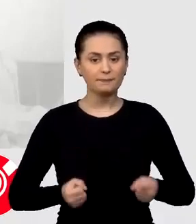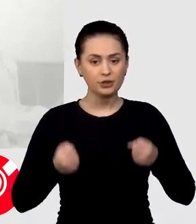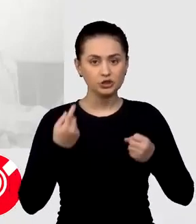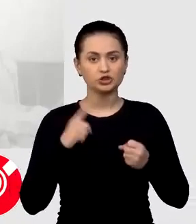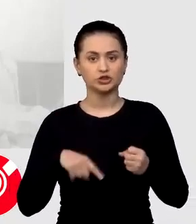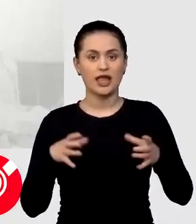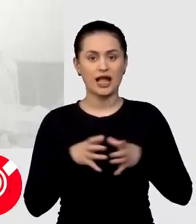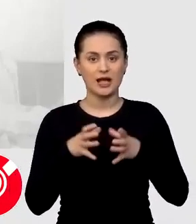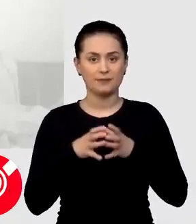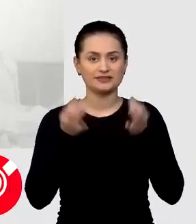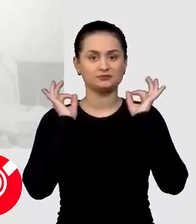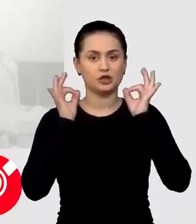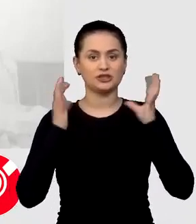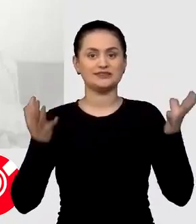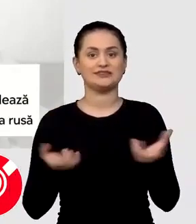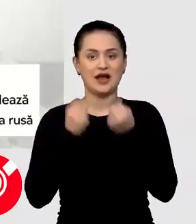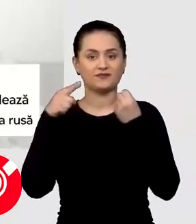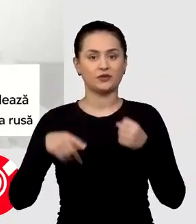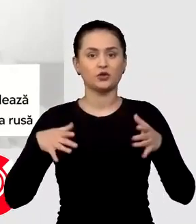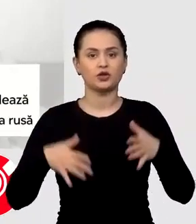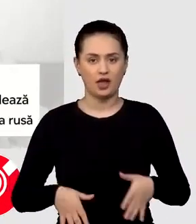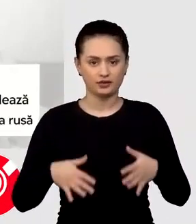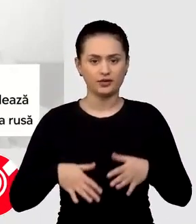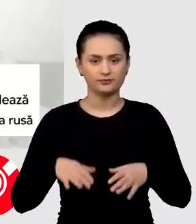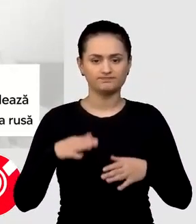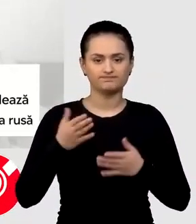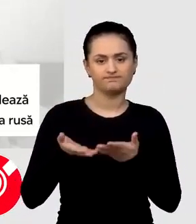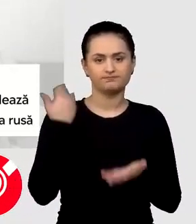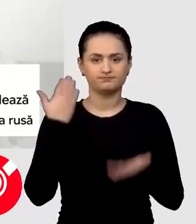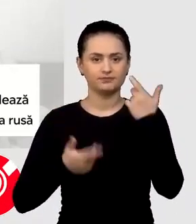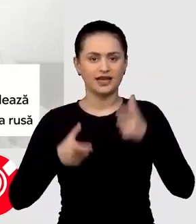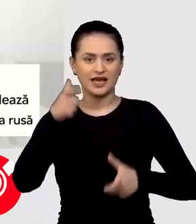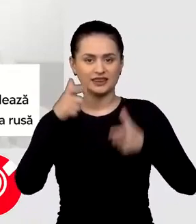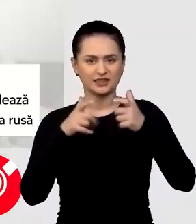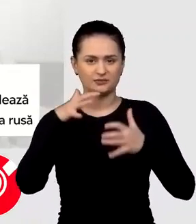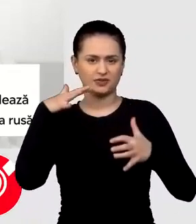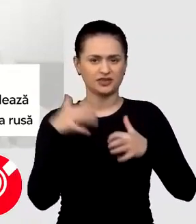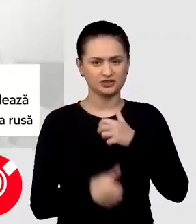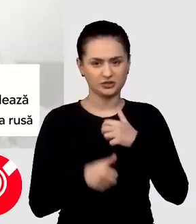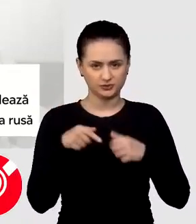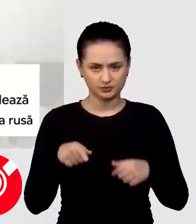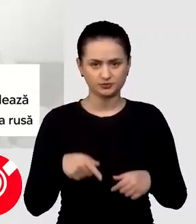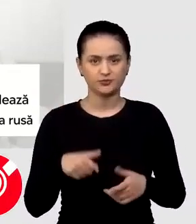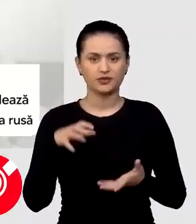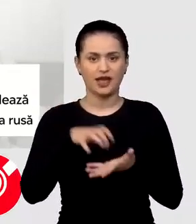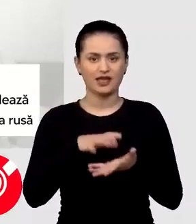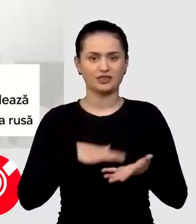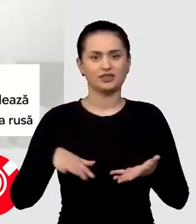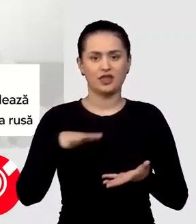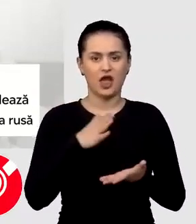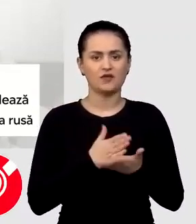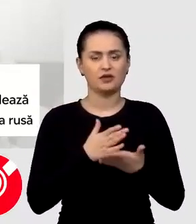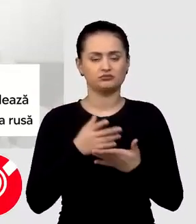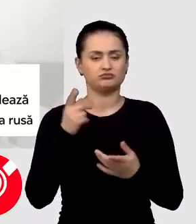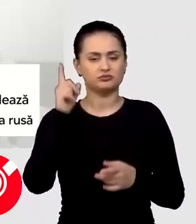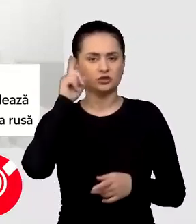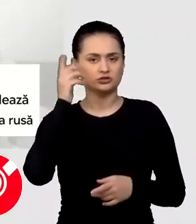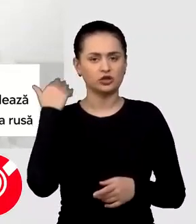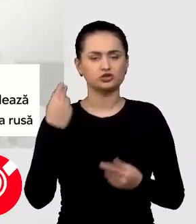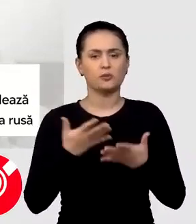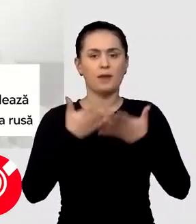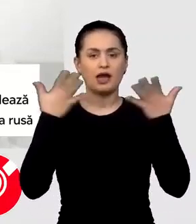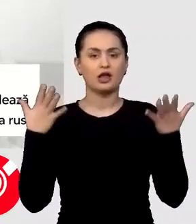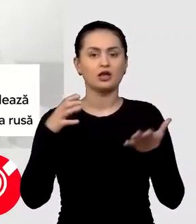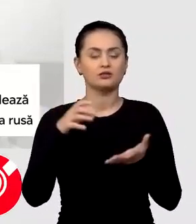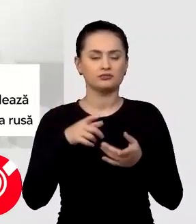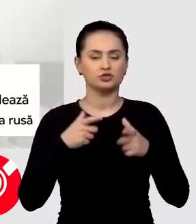Alpiniștii din echipa specială de salvare din Ucraina dezmembrează clădirile rezidențiale distruse din Harkov. Cartierul a fost considerat cea mai